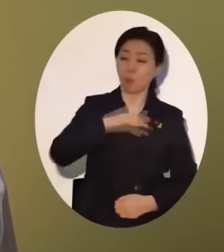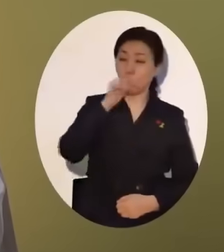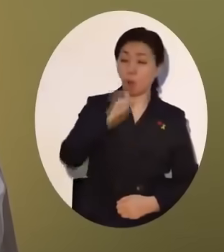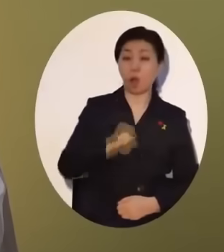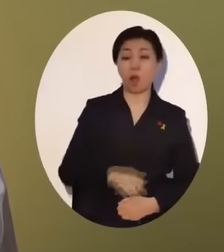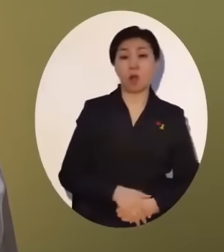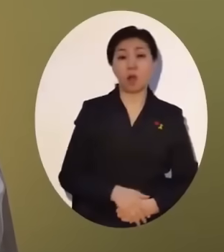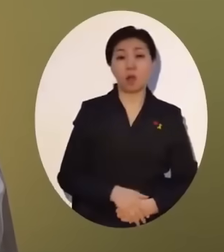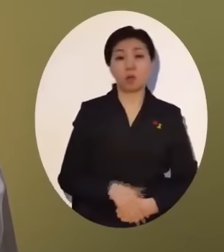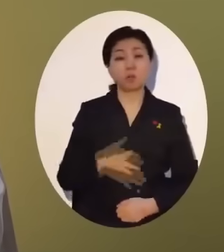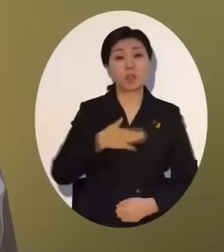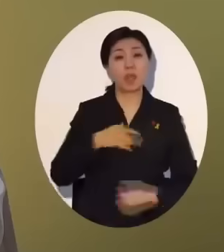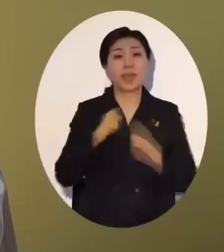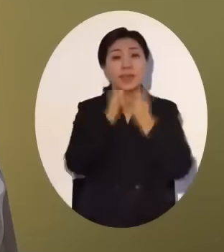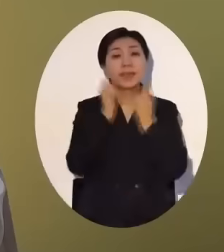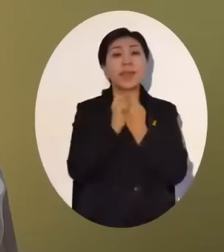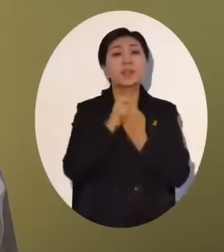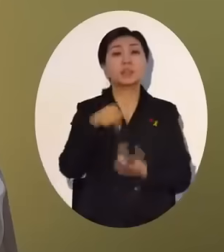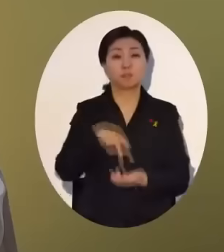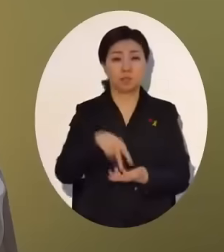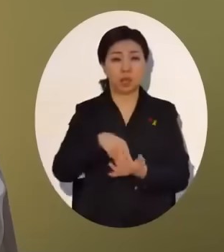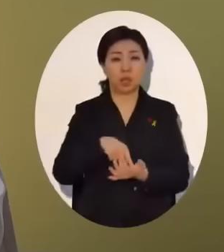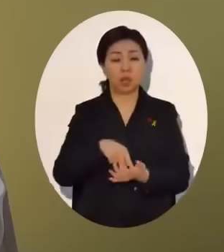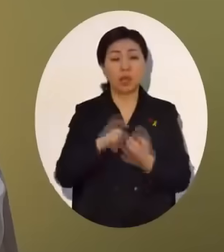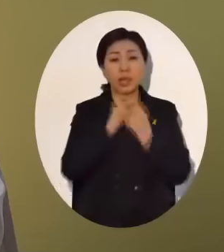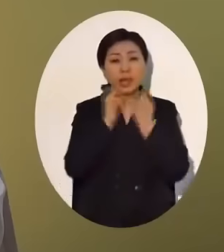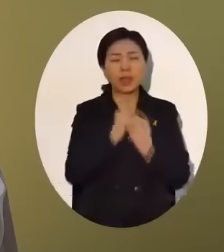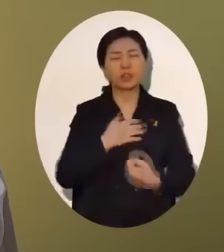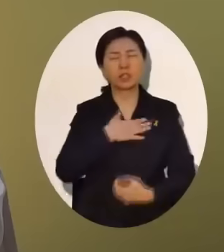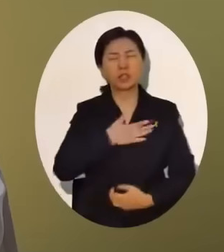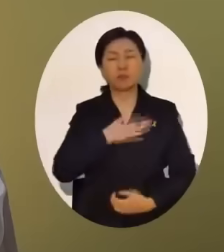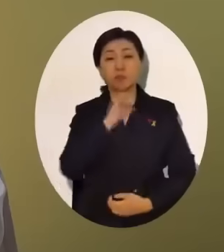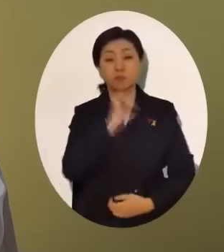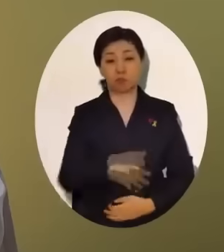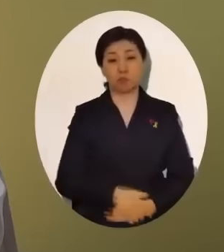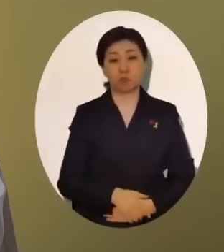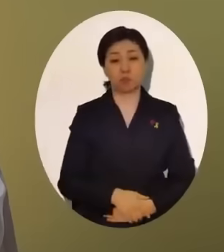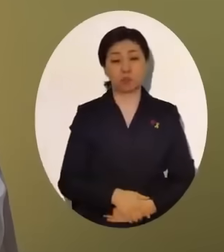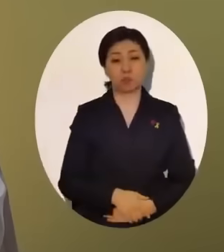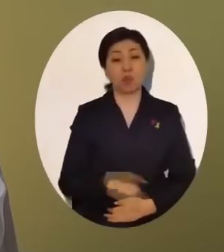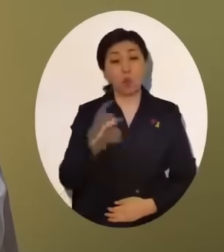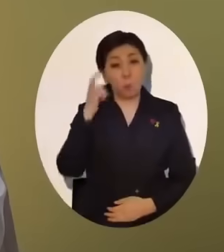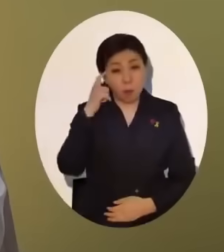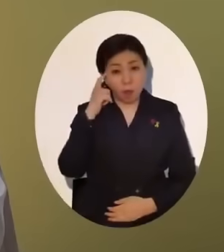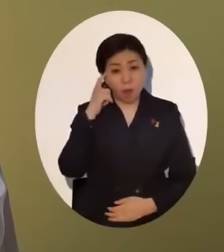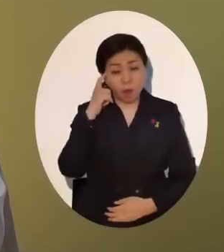나는 뭐 젊는 것보다 늙는 게더 좋다. 이렇게 생각하는 거예요. 왜?